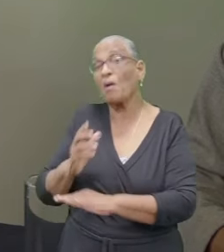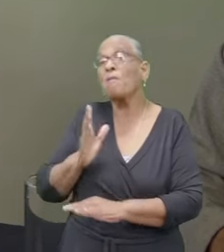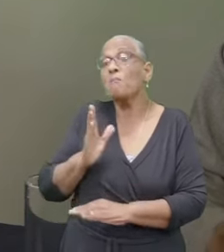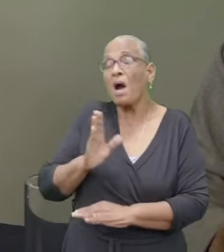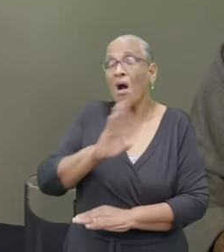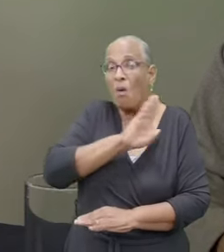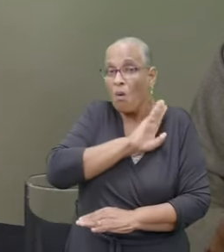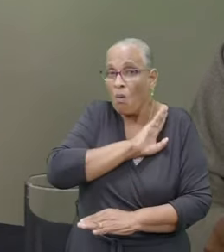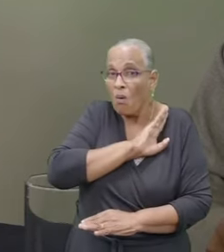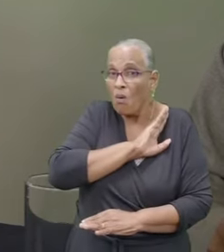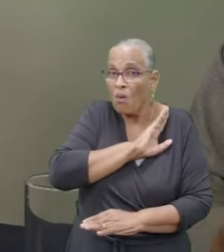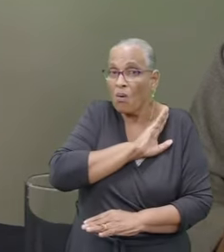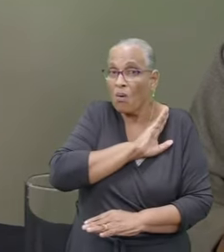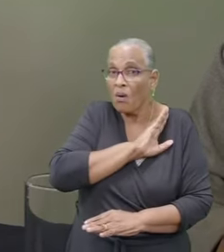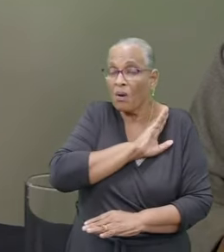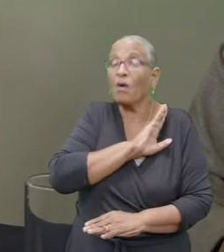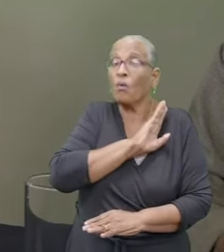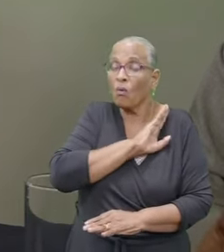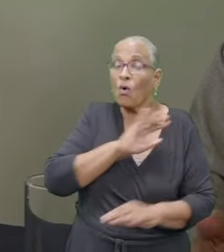gezondheidszorg beschermen door